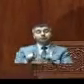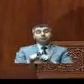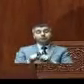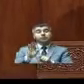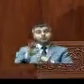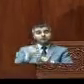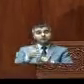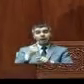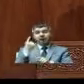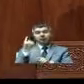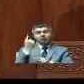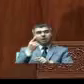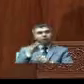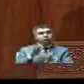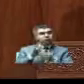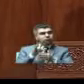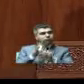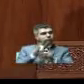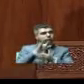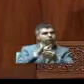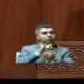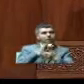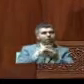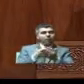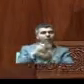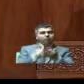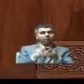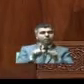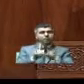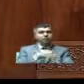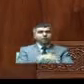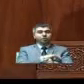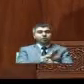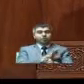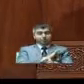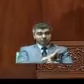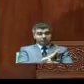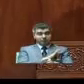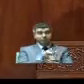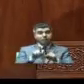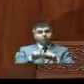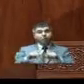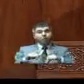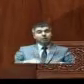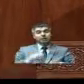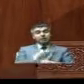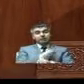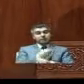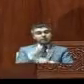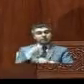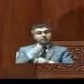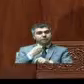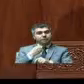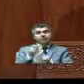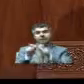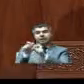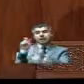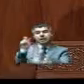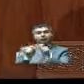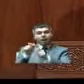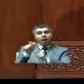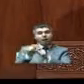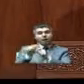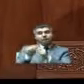تدخل الفوري بواسطة مروحيات الإسعاف التابعة لكل من الدرك الملكي ووزارة الصحة لإنقاذ